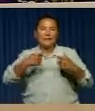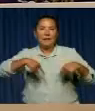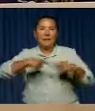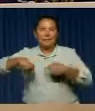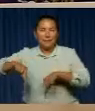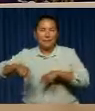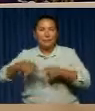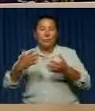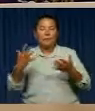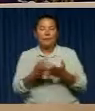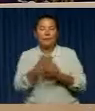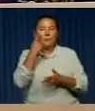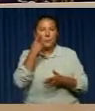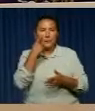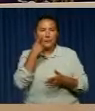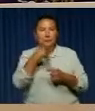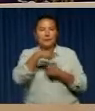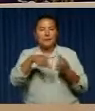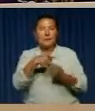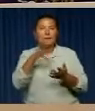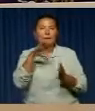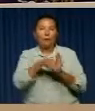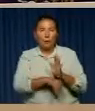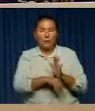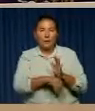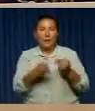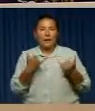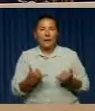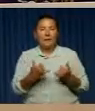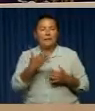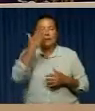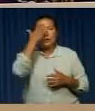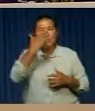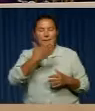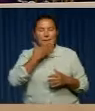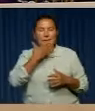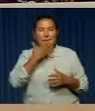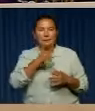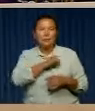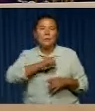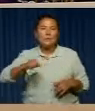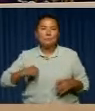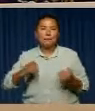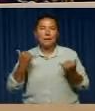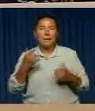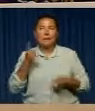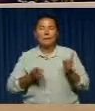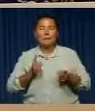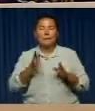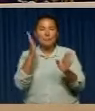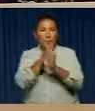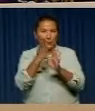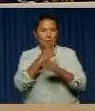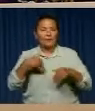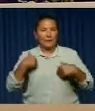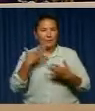ұсынатын. Бұл табыс көз, бұл бизнеске айналады. Қазір жаз мезгілі, бізде өзіміздің кәдімгі табиғи витаминдеріміз